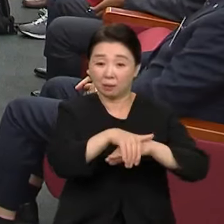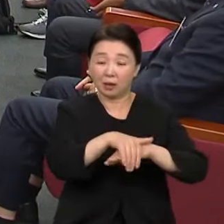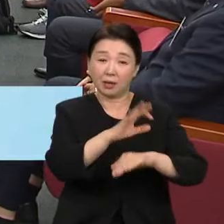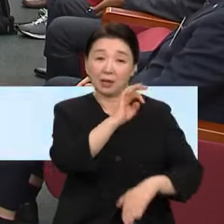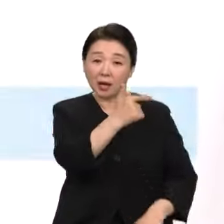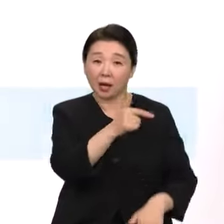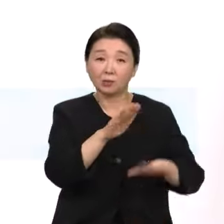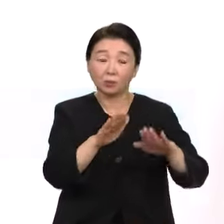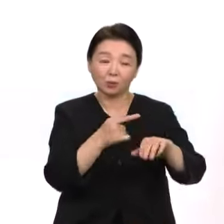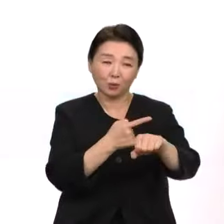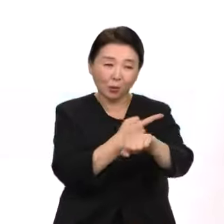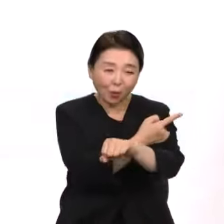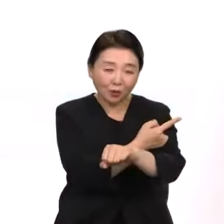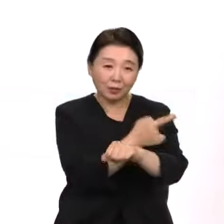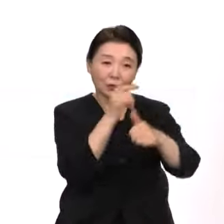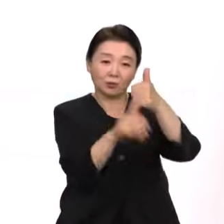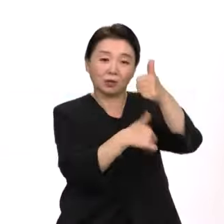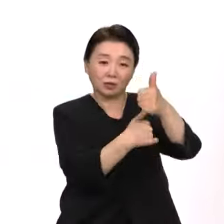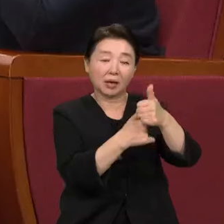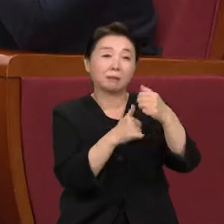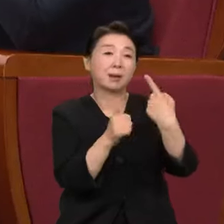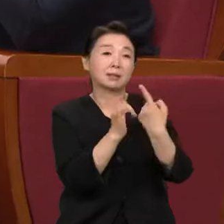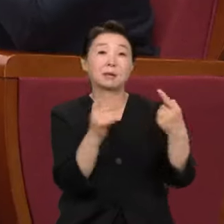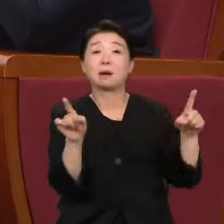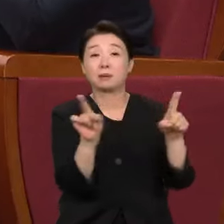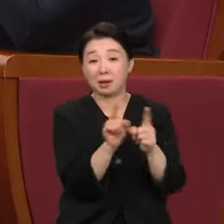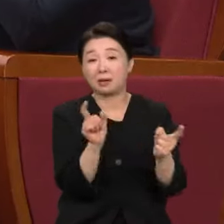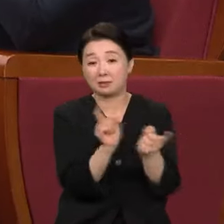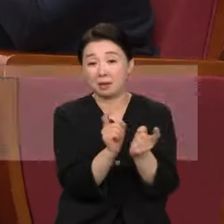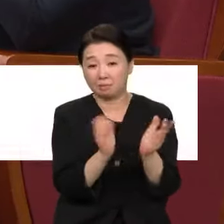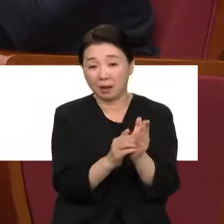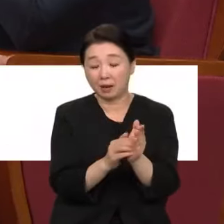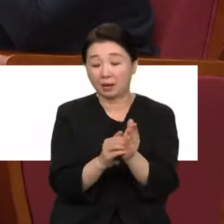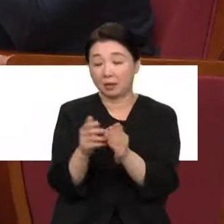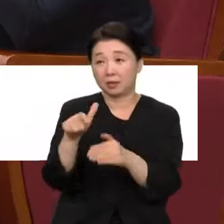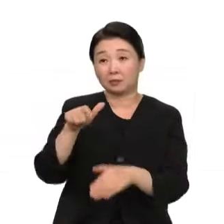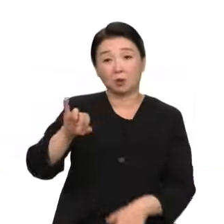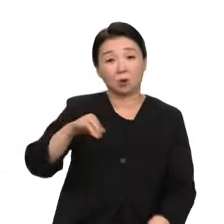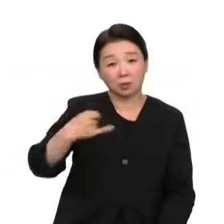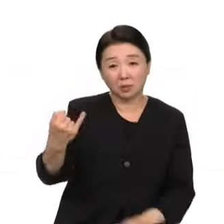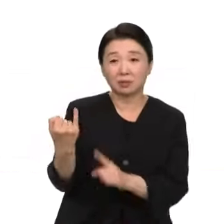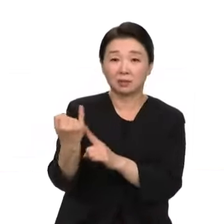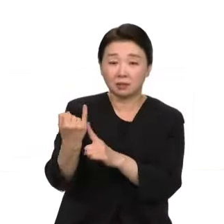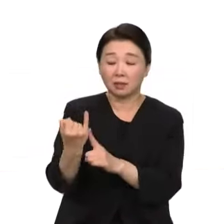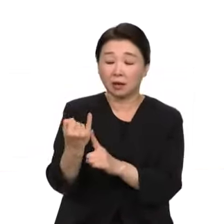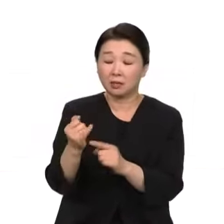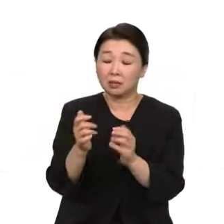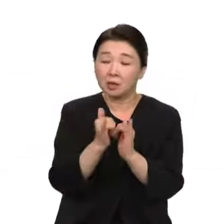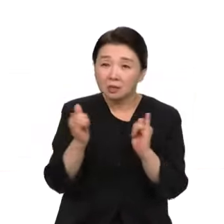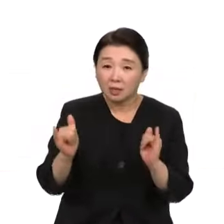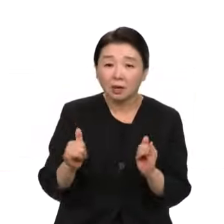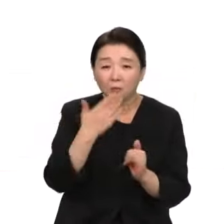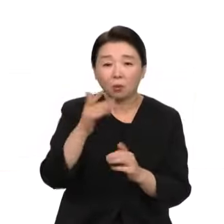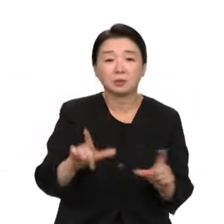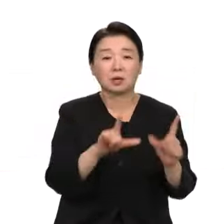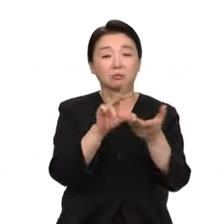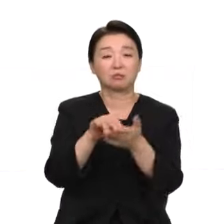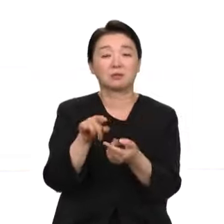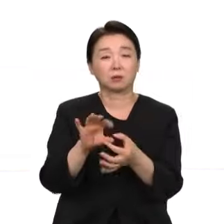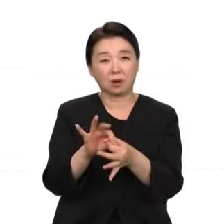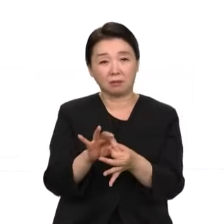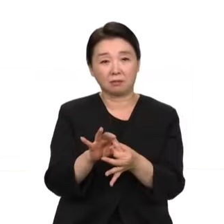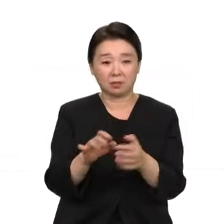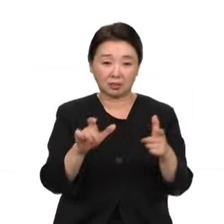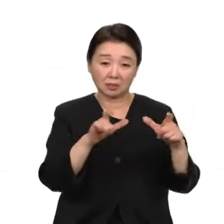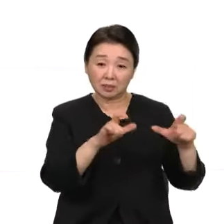오늘은 원 당협위원장과 만났습니다 관한 민심에 관한 얘기들 그리고